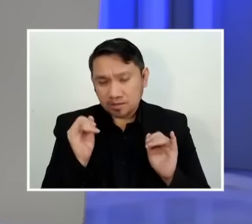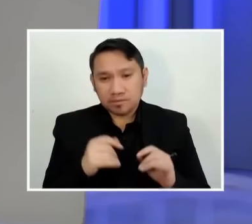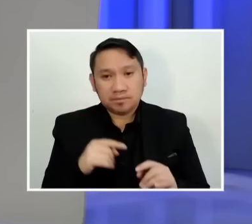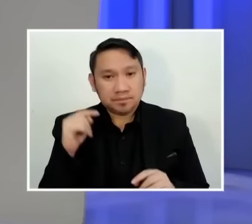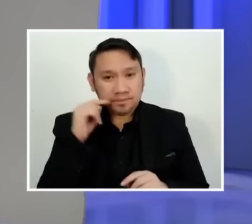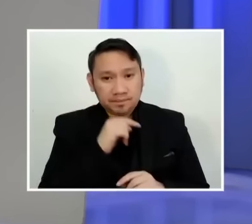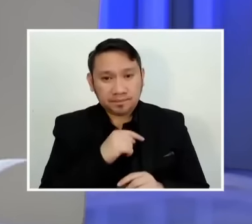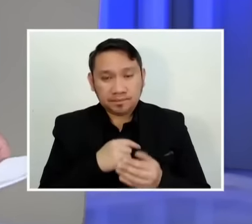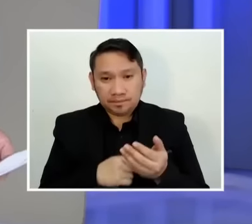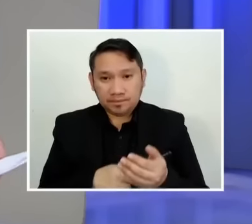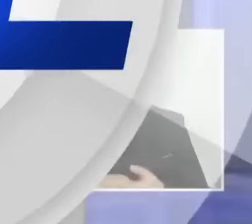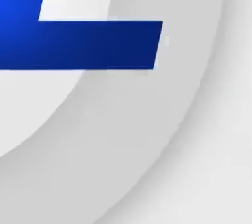Nico Bawa.